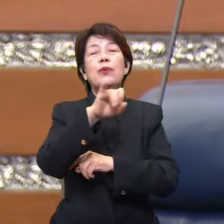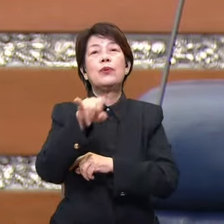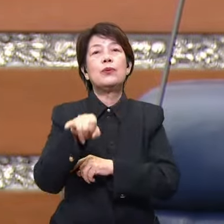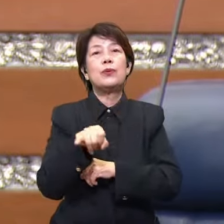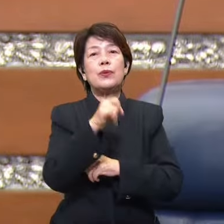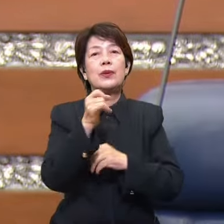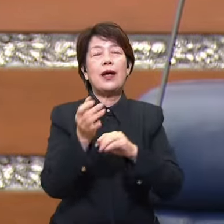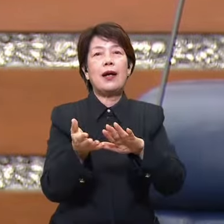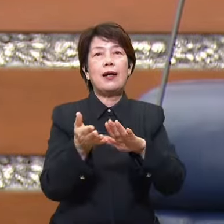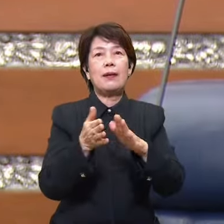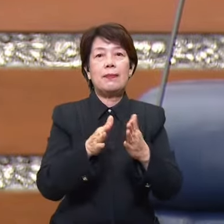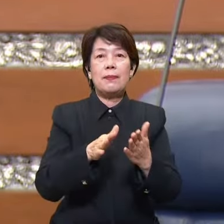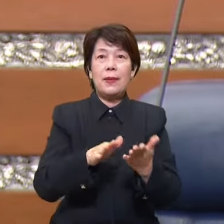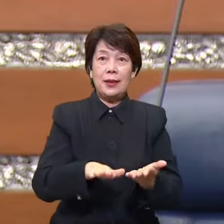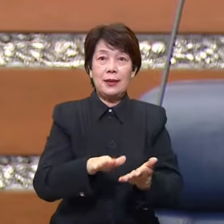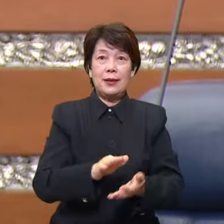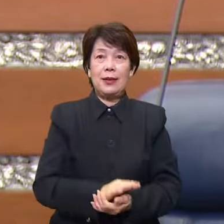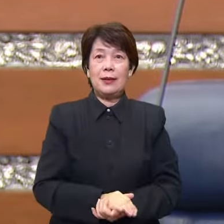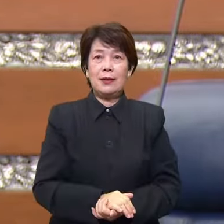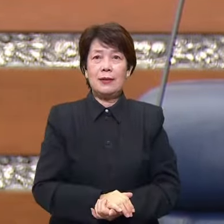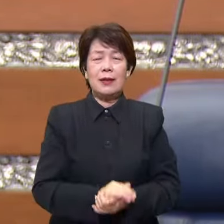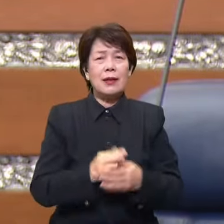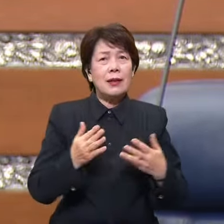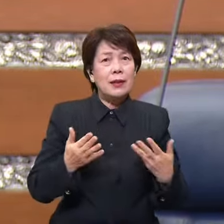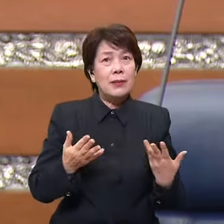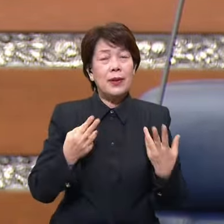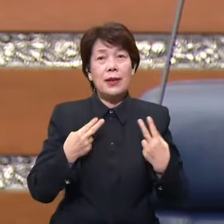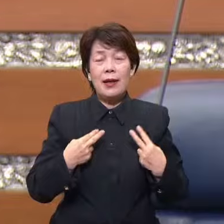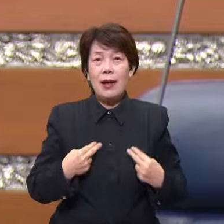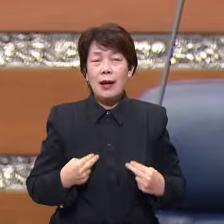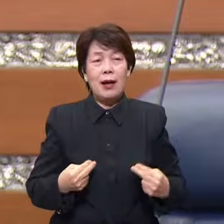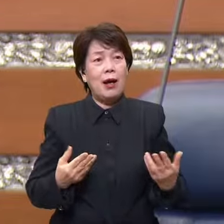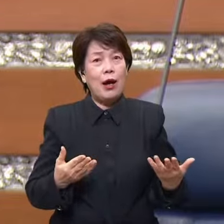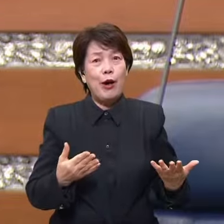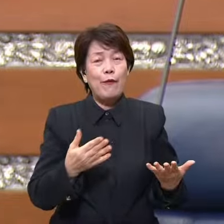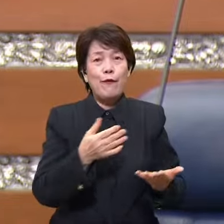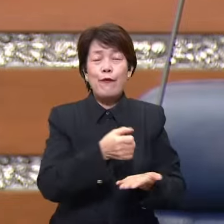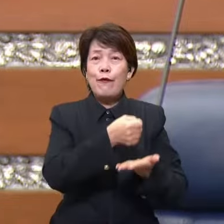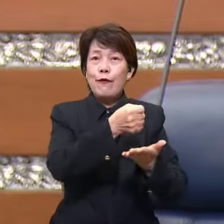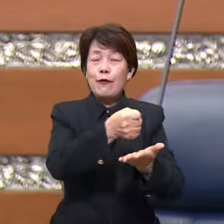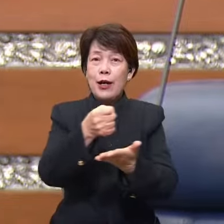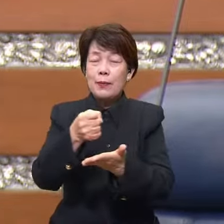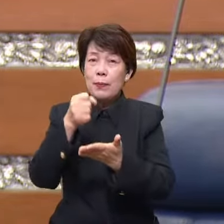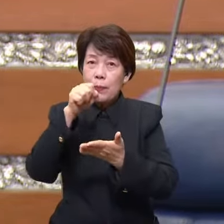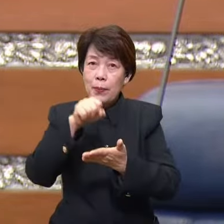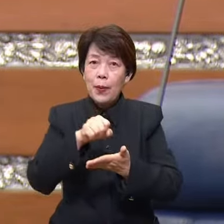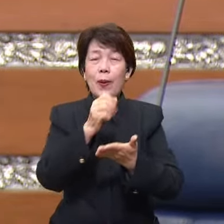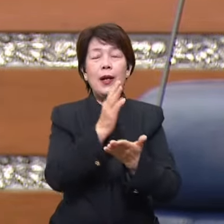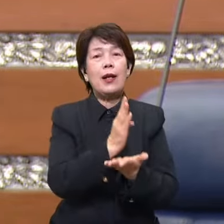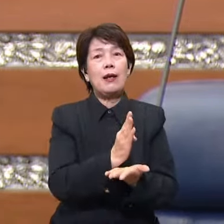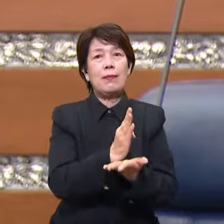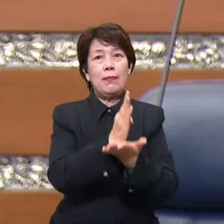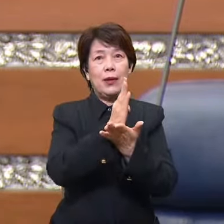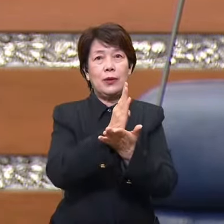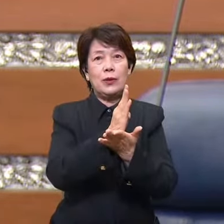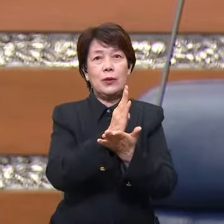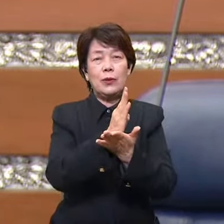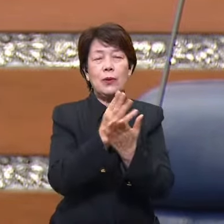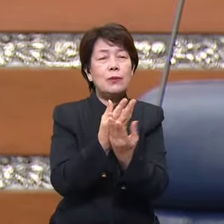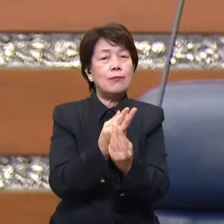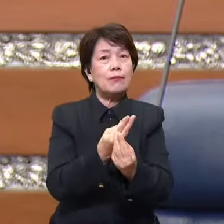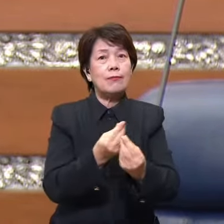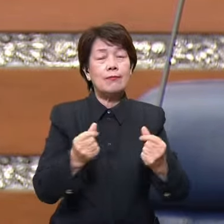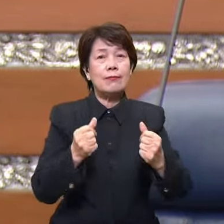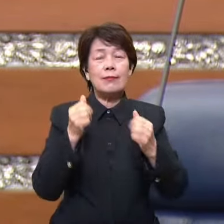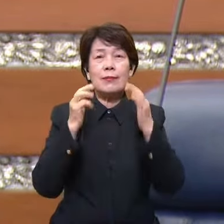itu. Jadi bagaimana National Health Fund ini boleh membantu untuk mempersiapkan negara